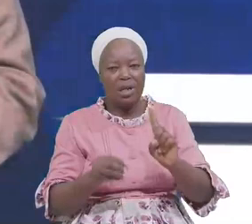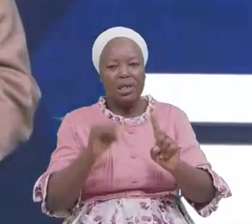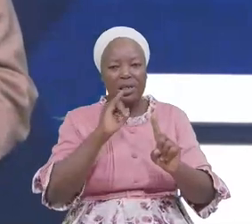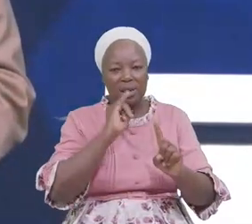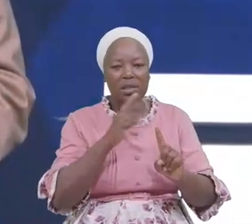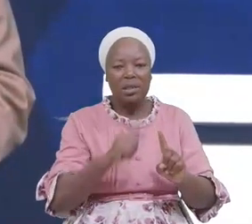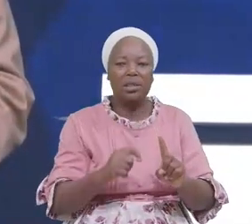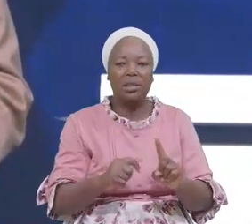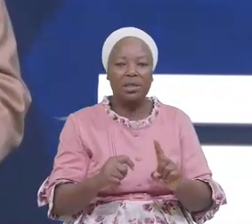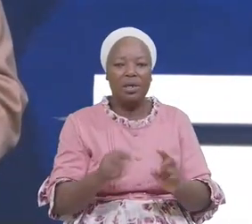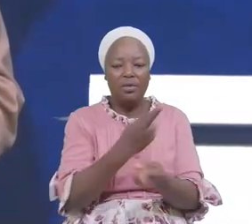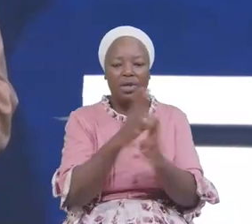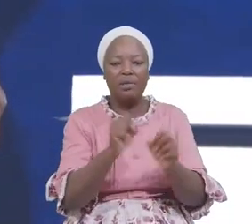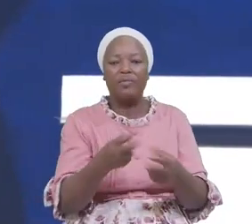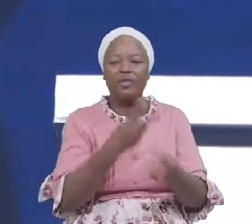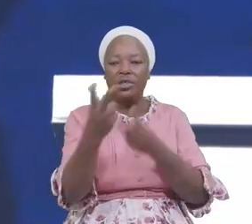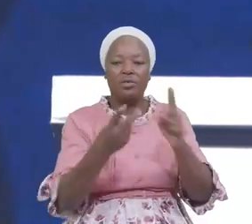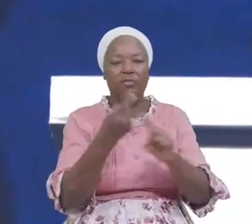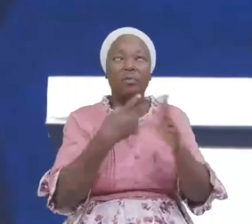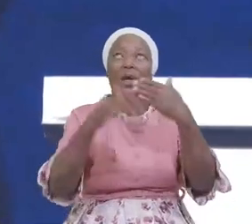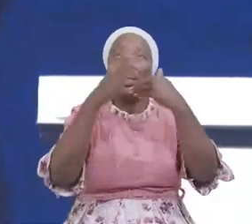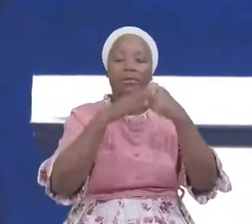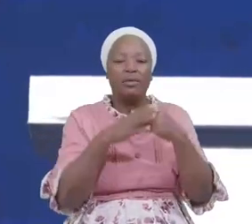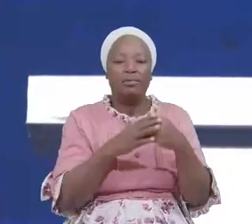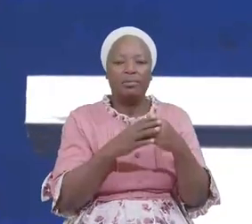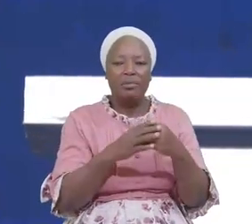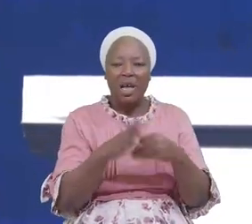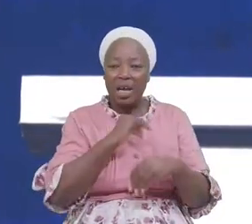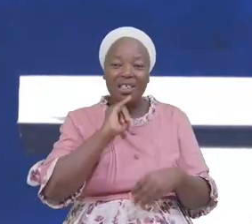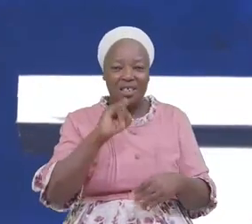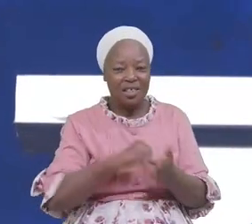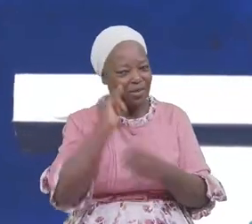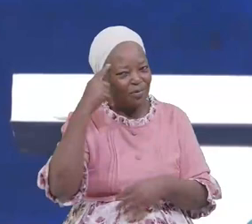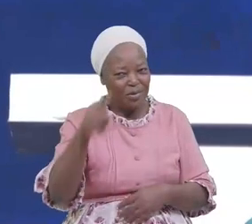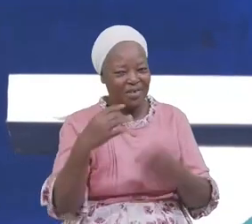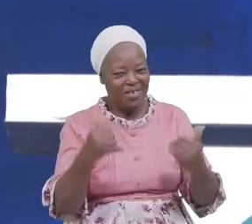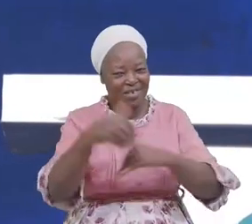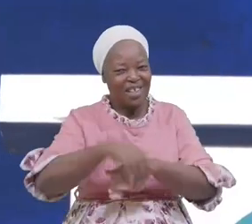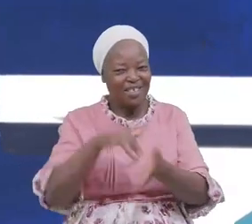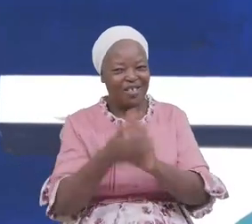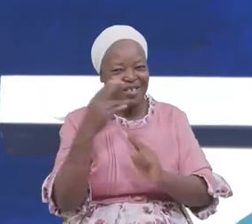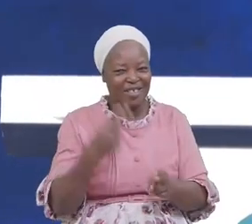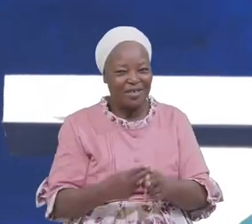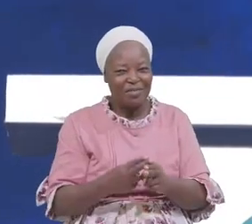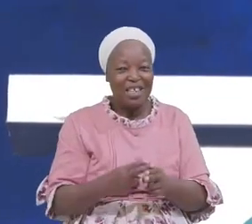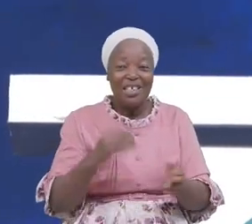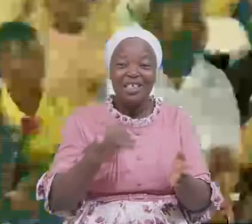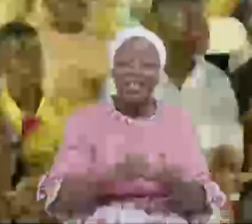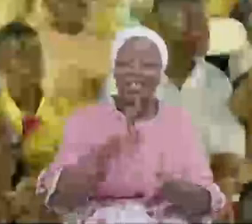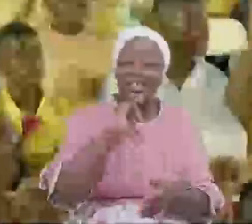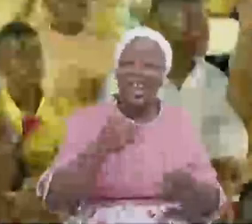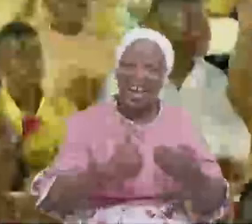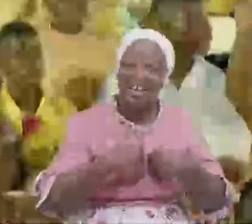Premièrement, la visitation de rédemption du ciel. Et c'est pour toi ce soir. J'ai dit, c'est venu pour toi ce